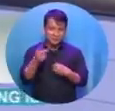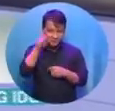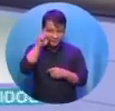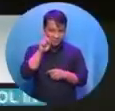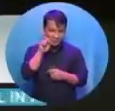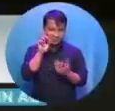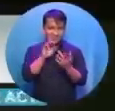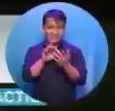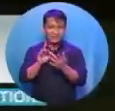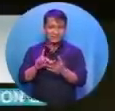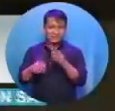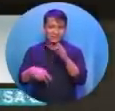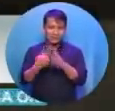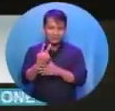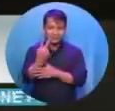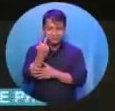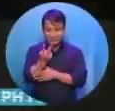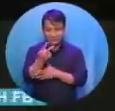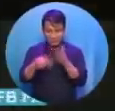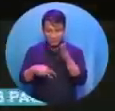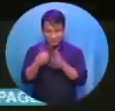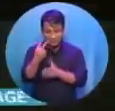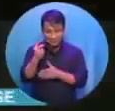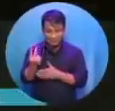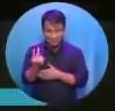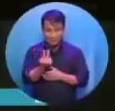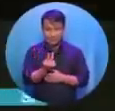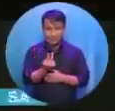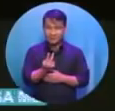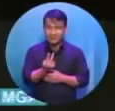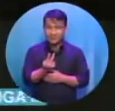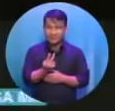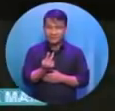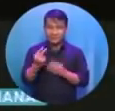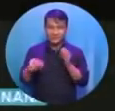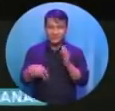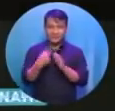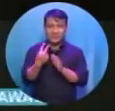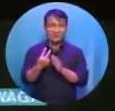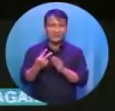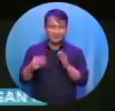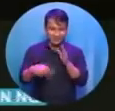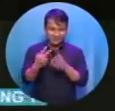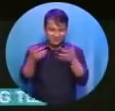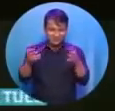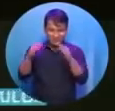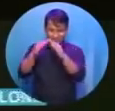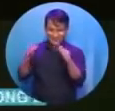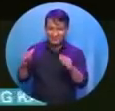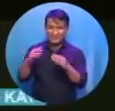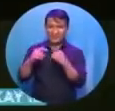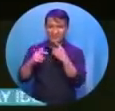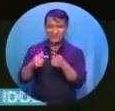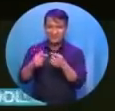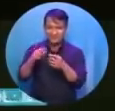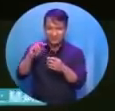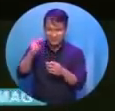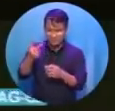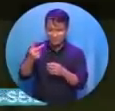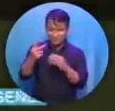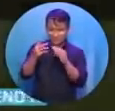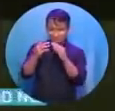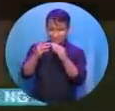contact. In fact, twice nga daw ang kanilang sexual contact dun sa mahiwagang kubo nila, Sir Rafi. Oh. Tapos pangalawa, meron